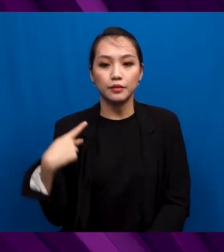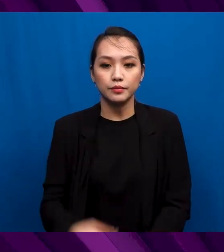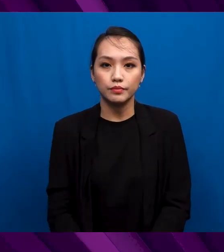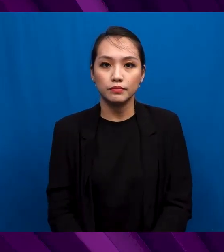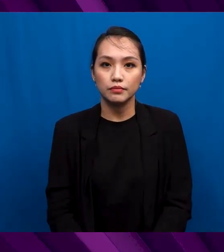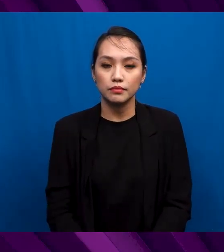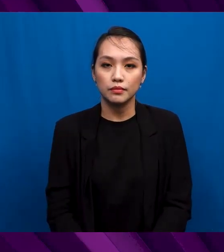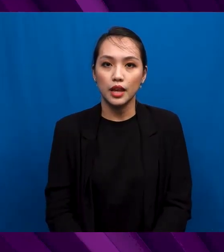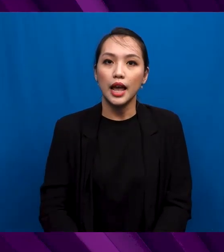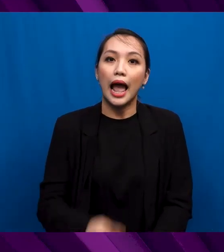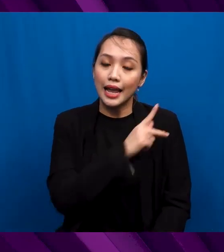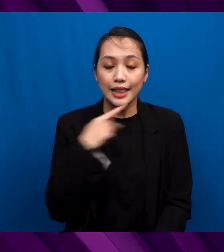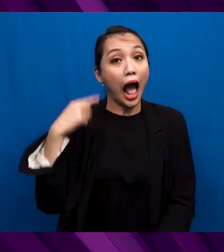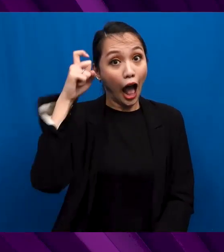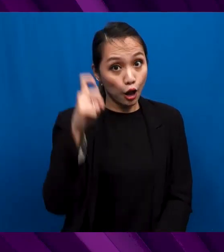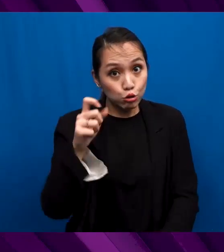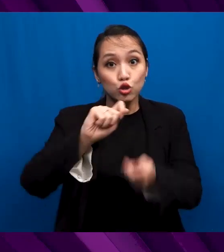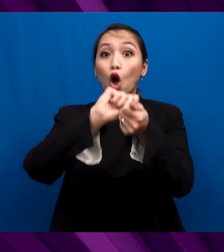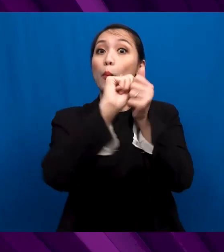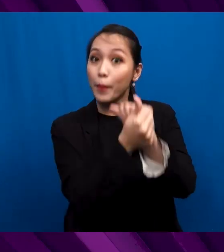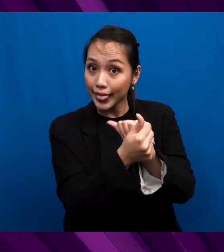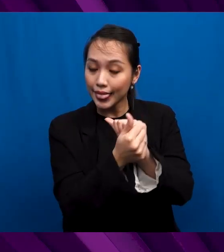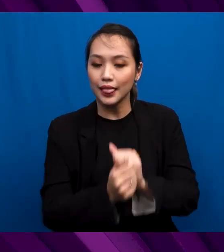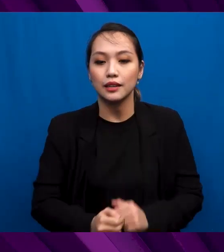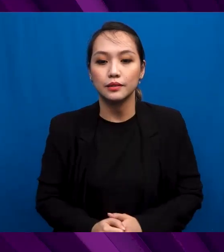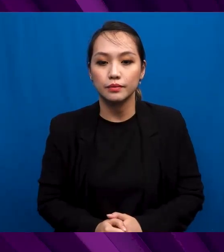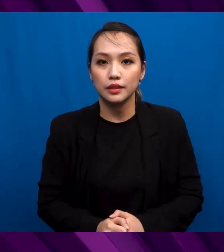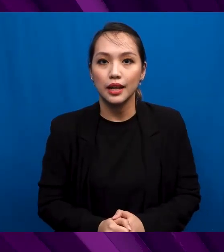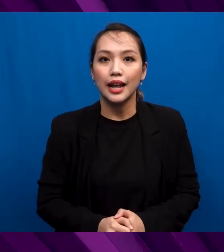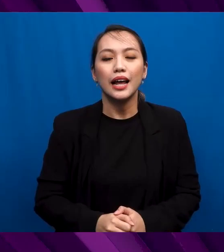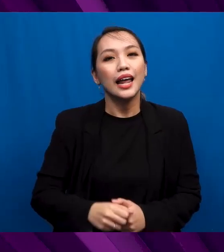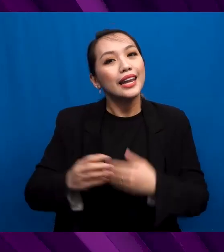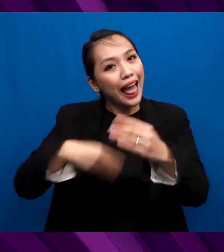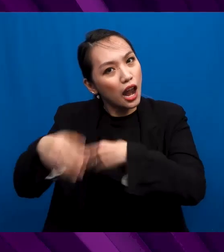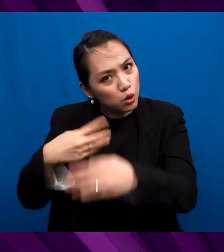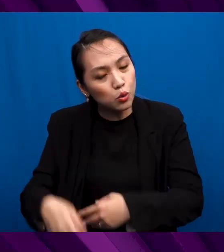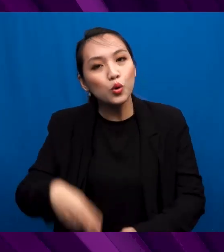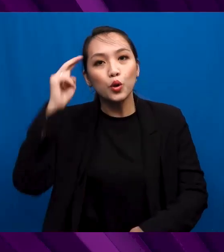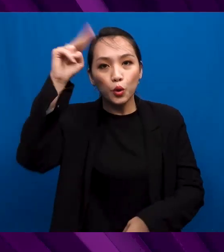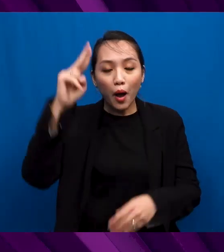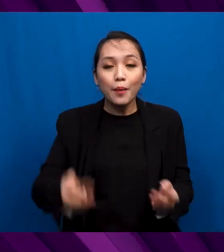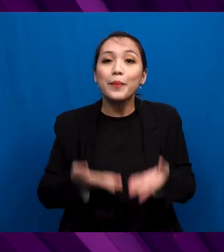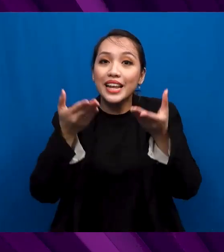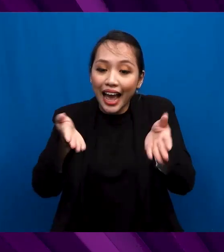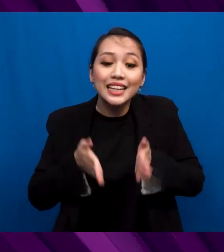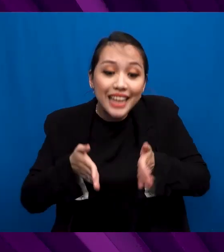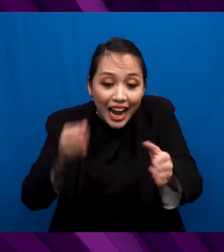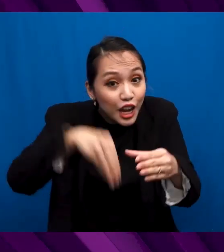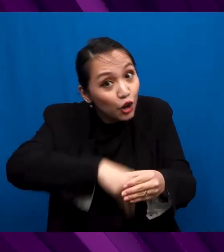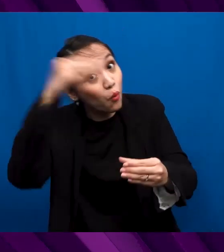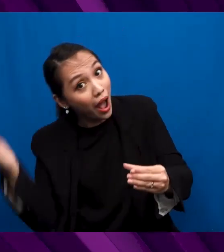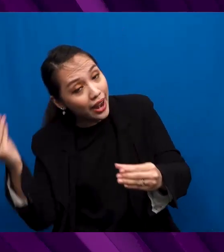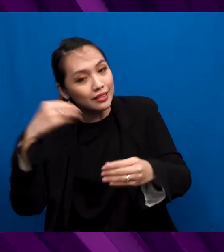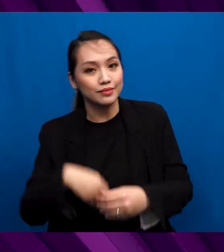bertobat, Tuhan memberikan kepada kita jalan keluar yang nggak tentu bebas konsekuensi, Tapi Tuhan pasti akan